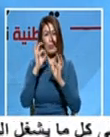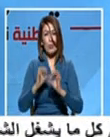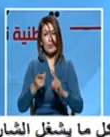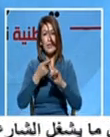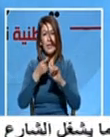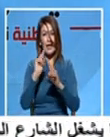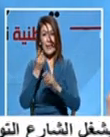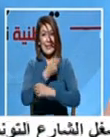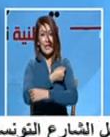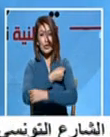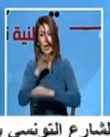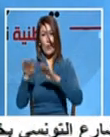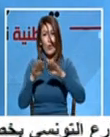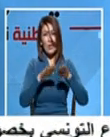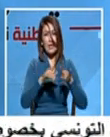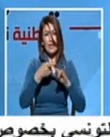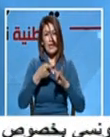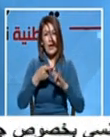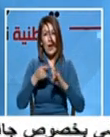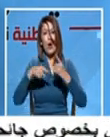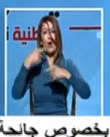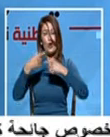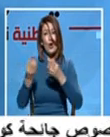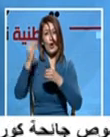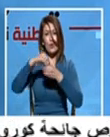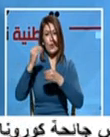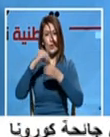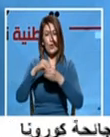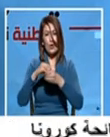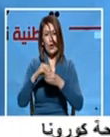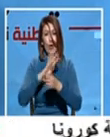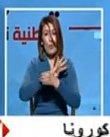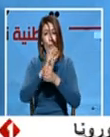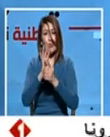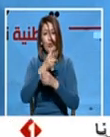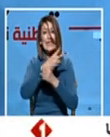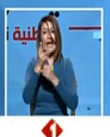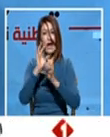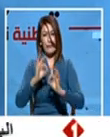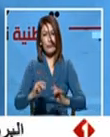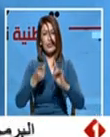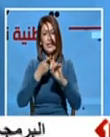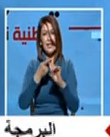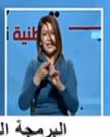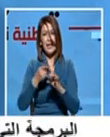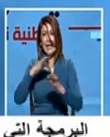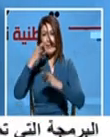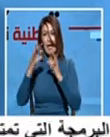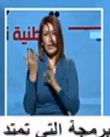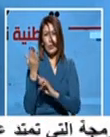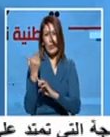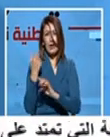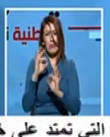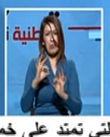وليداتنا ينجموا اون بو افواغ اون اوتر ايبيديمي، فما كيما تحكي قبيلة على المرأة اللي يلزمها عندها